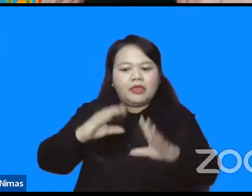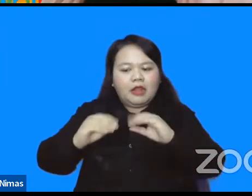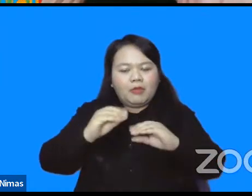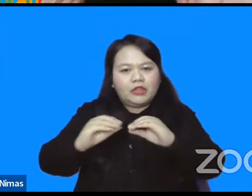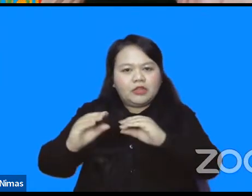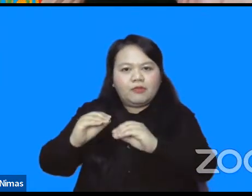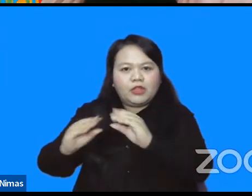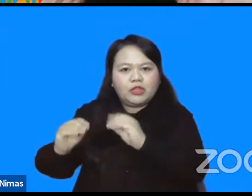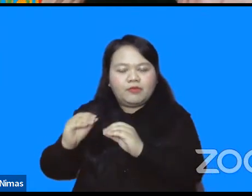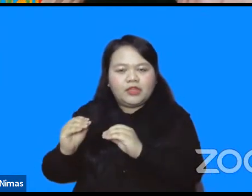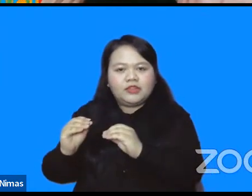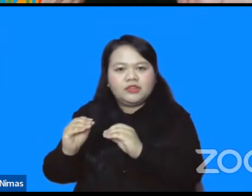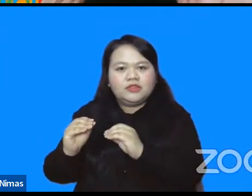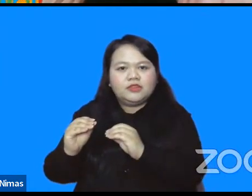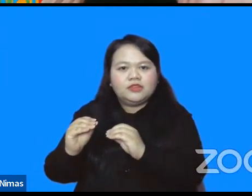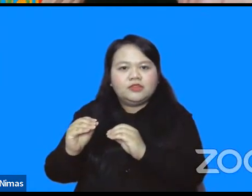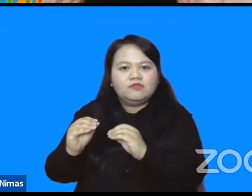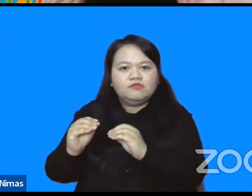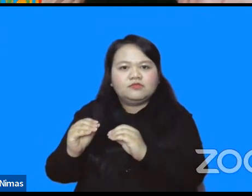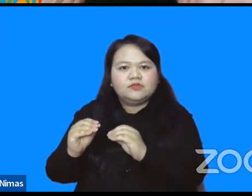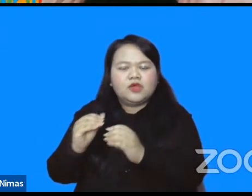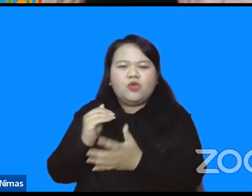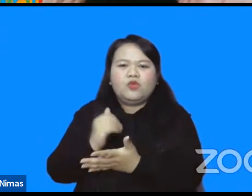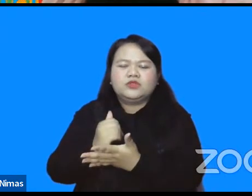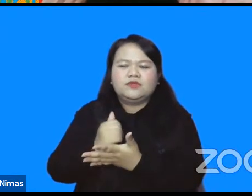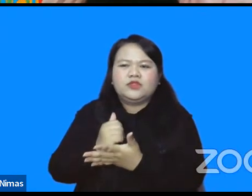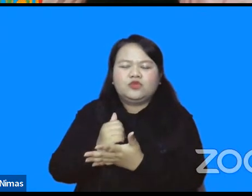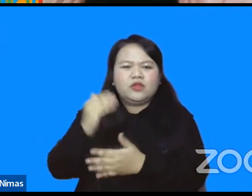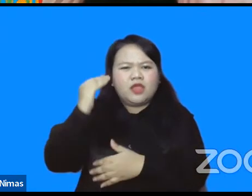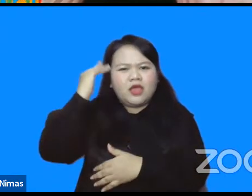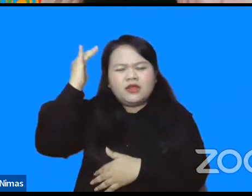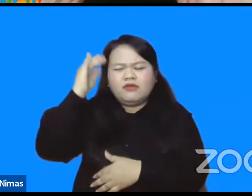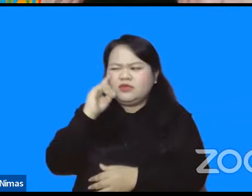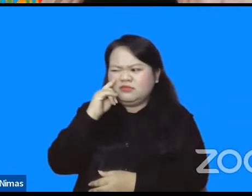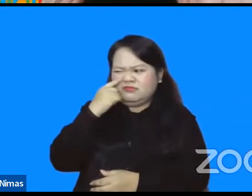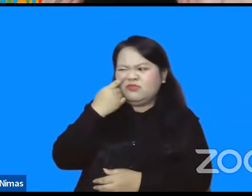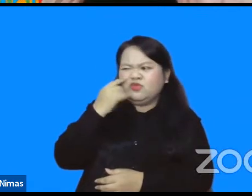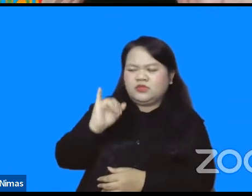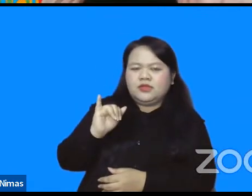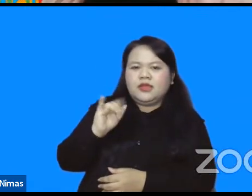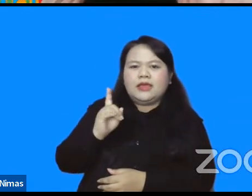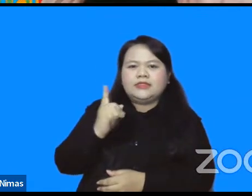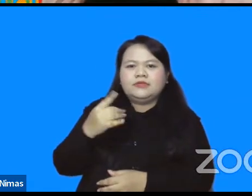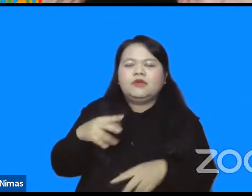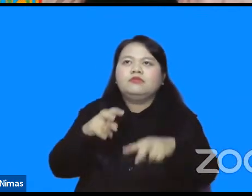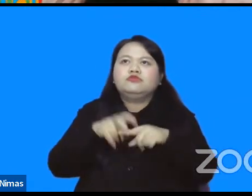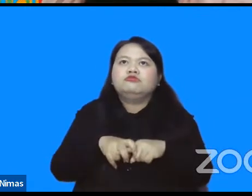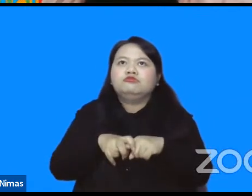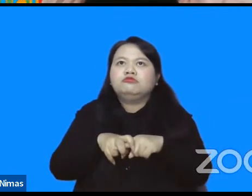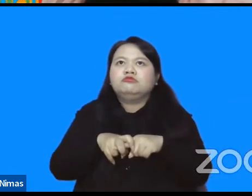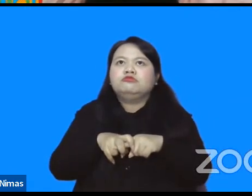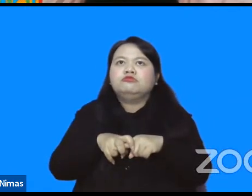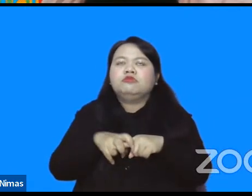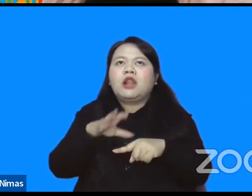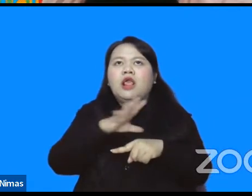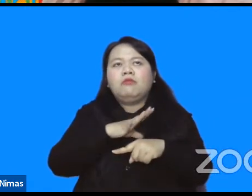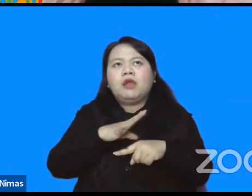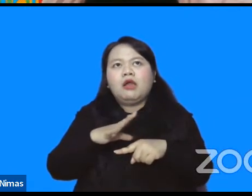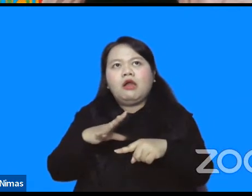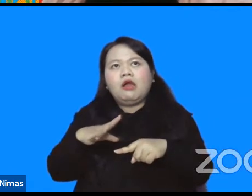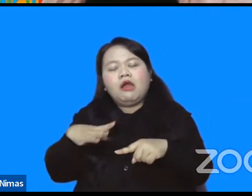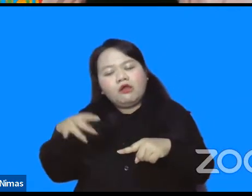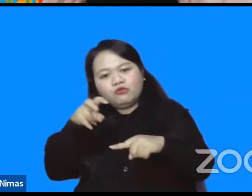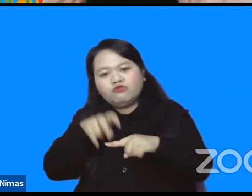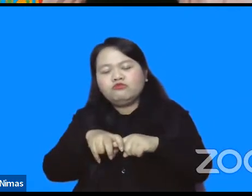nih gitu ya rapat yang mungkin sebenarnya juga kita orang dewasa kadang-kadang bosan juga gitu ya karena duduk selama beberapa jam gitu ya